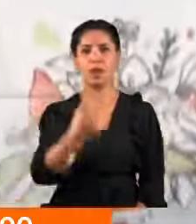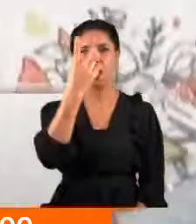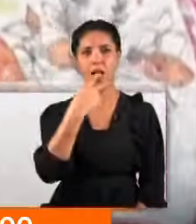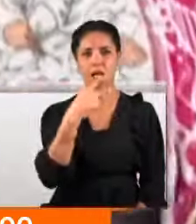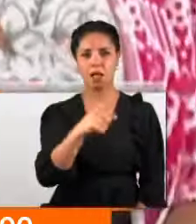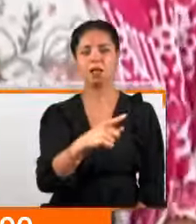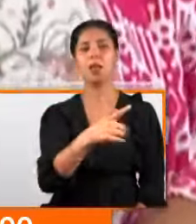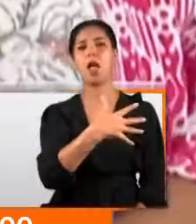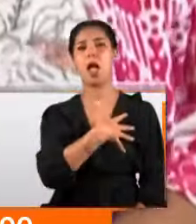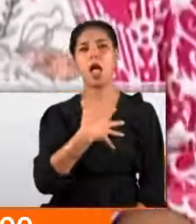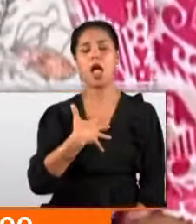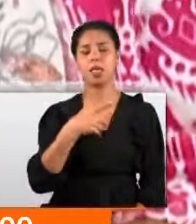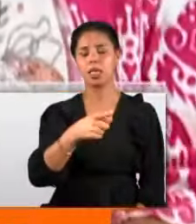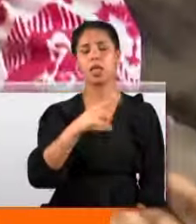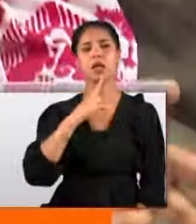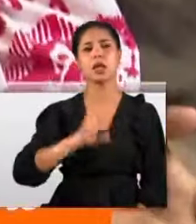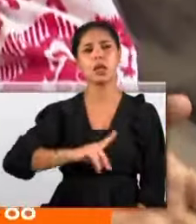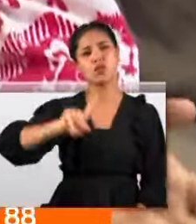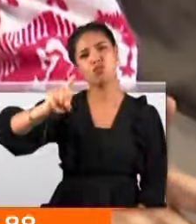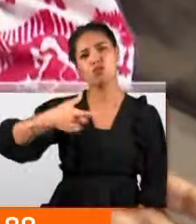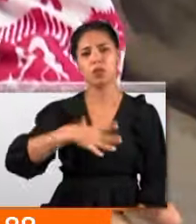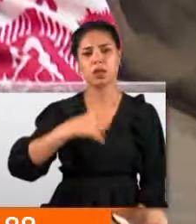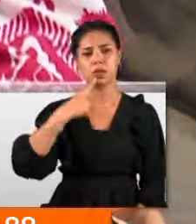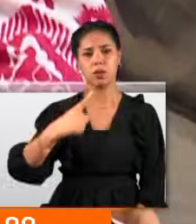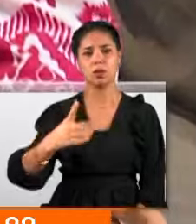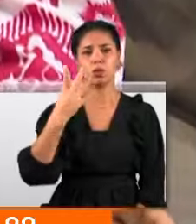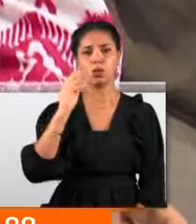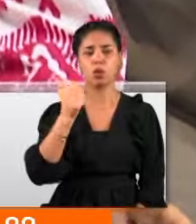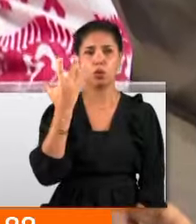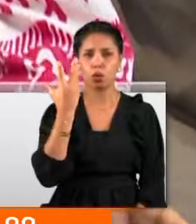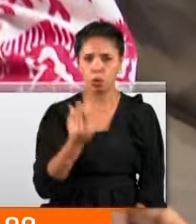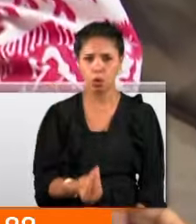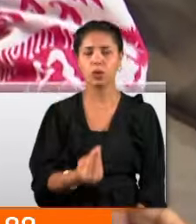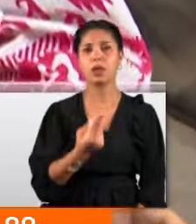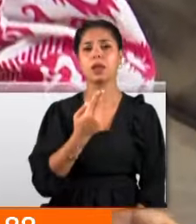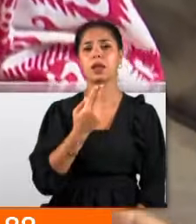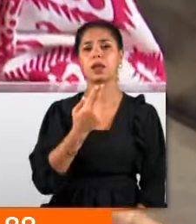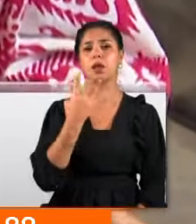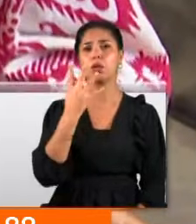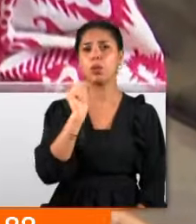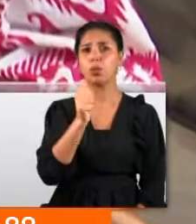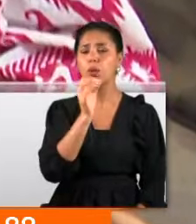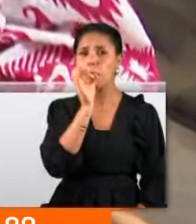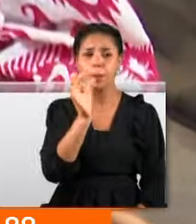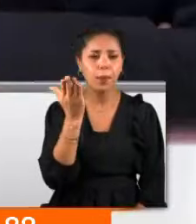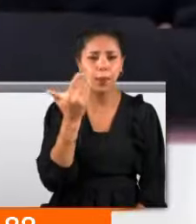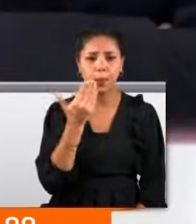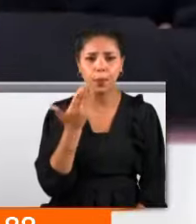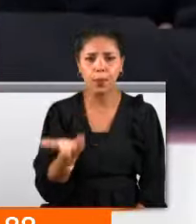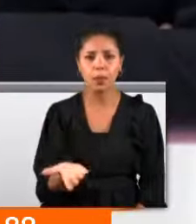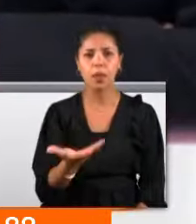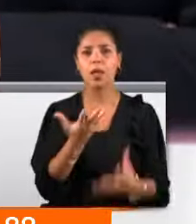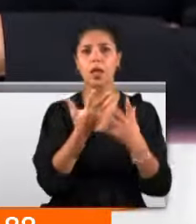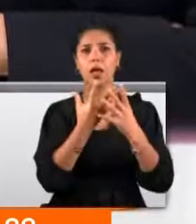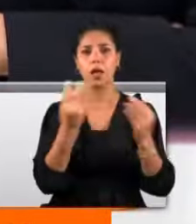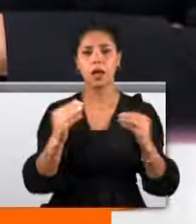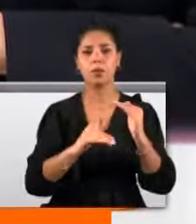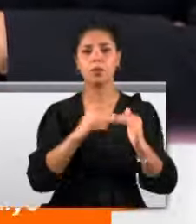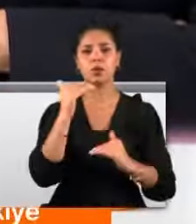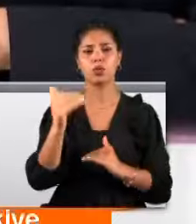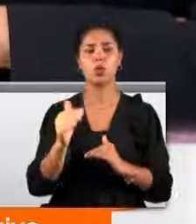Gözyaşlarıyla kızının bulunmasını istedi. Kızım bugün 4 gün oldu. 4 günden beri haber alamıyor sende. Kayboluşun